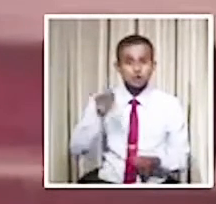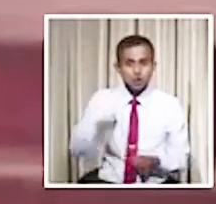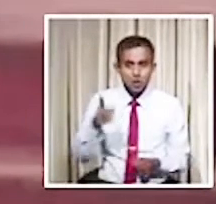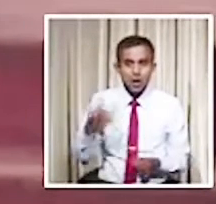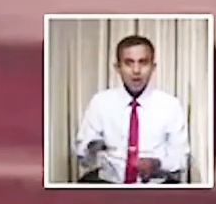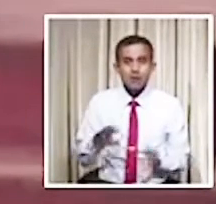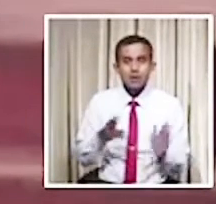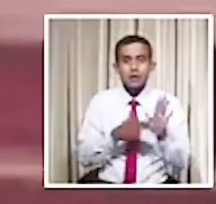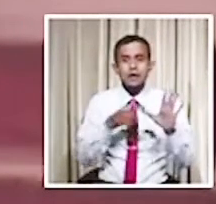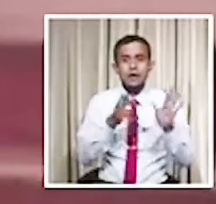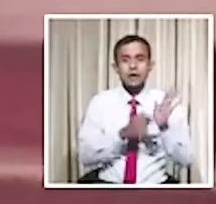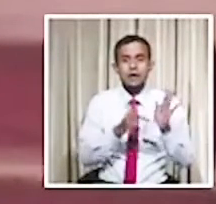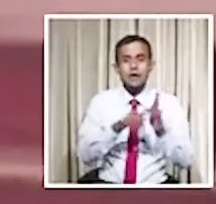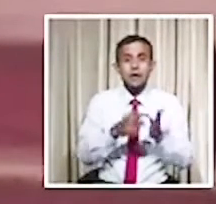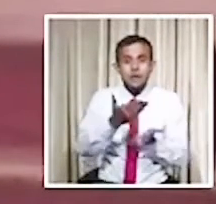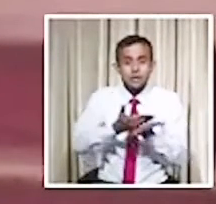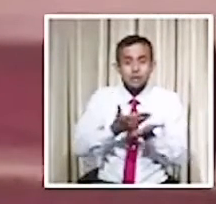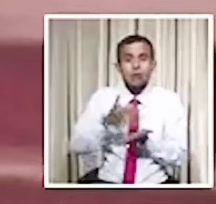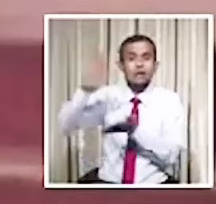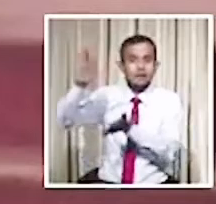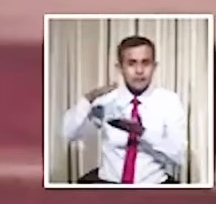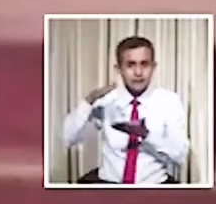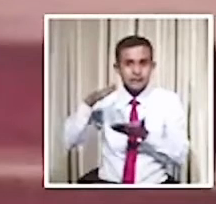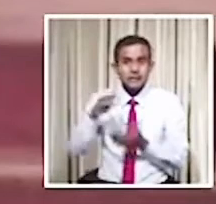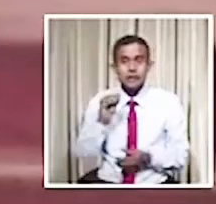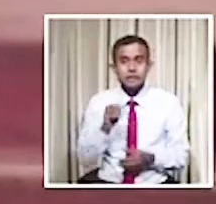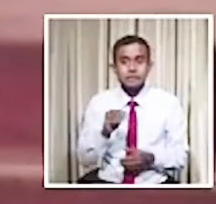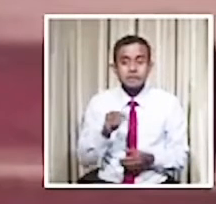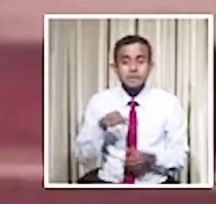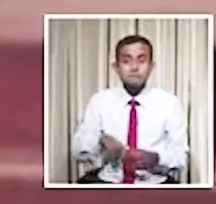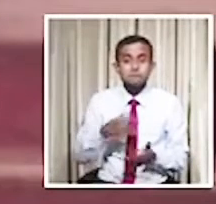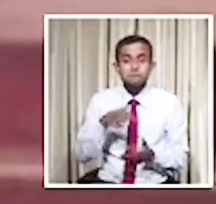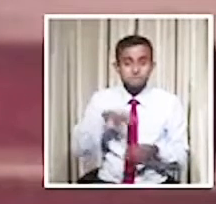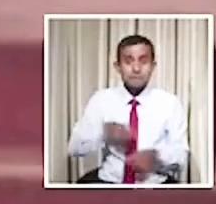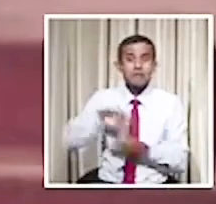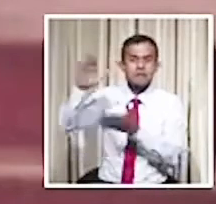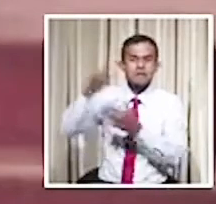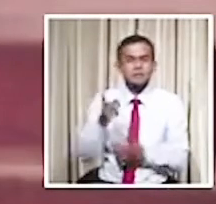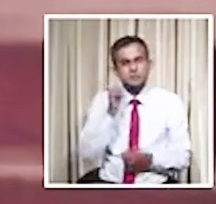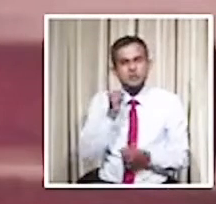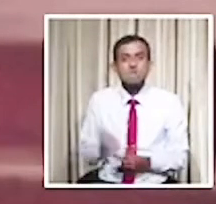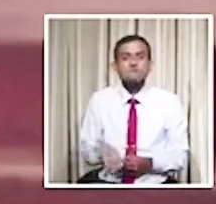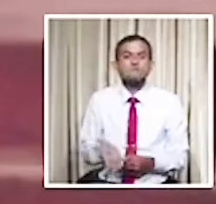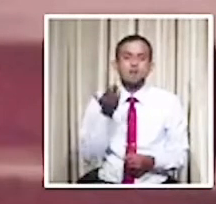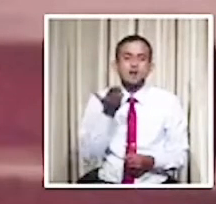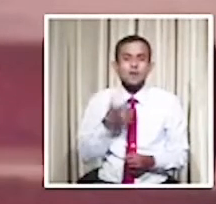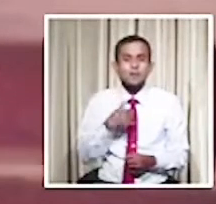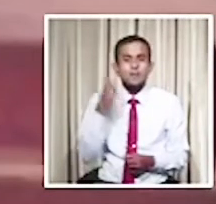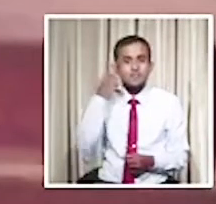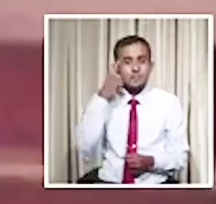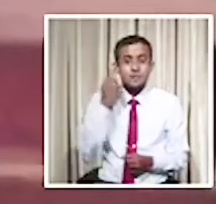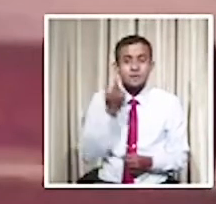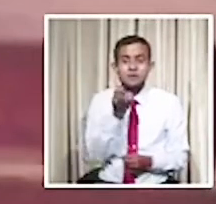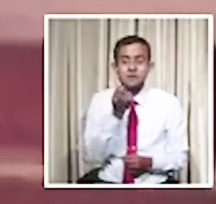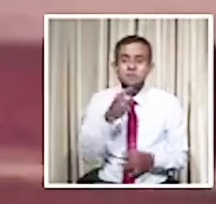சிறிய பொருளாதாரத்தை பலமிக்க வருமானத்தை அதிகரிப்பதற்கு எதிர்பார்த்துள்ள நாடுகளுக்கு இந்த கொரோனா வைரஸ் தொற்றானது கடும் பாதிப்பை ஏற்படுத்தியுள்ளது.